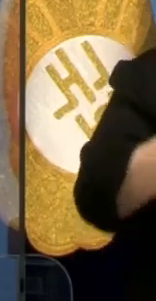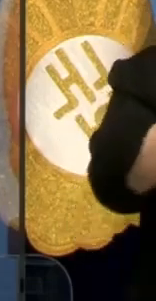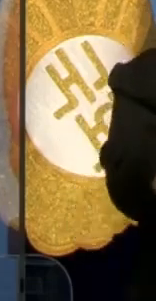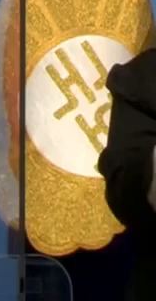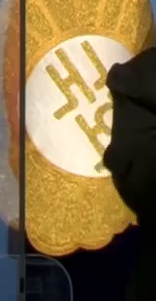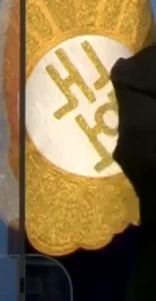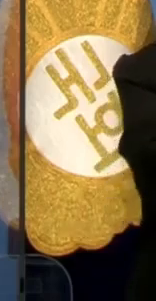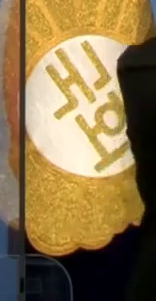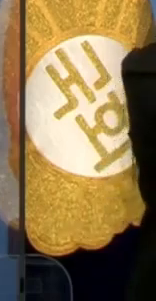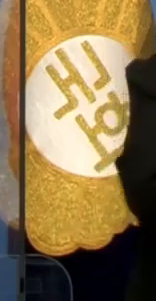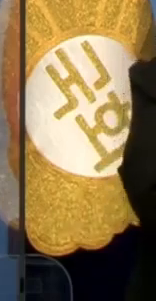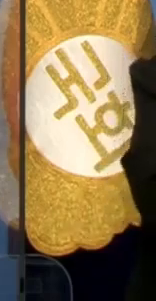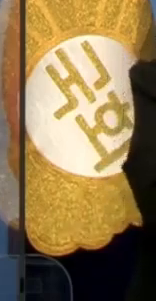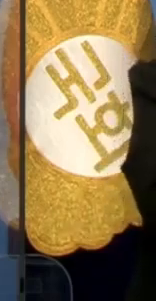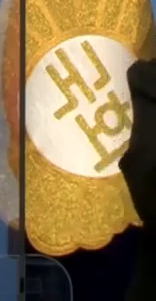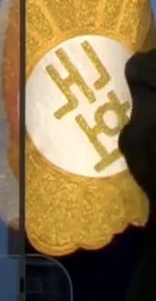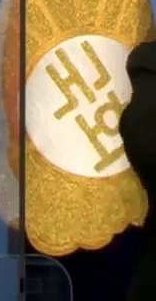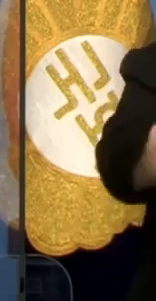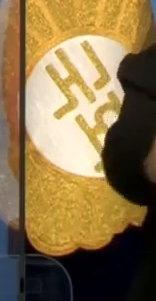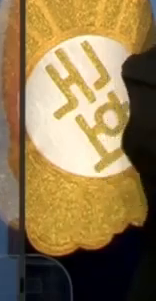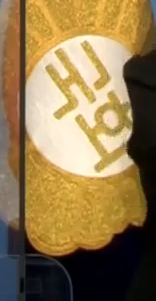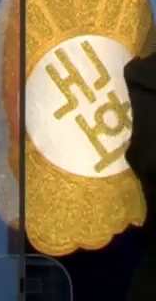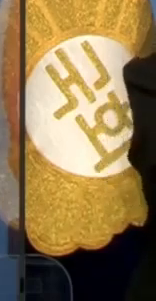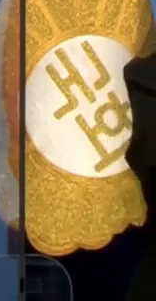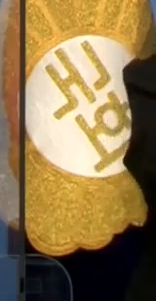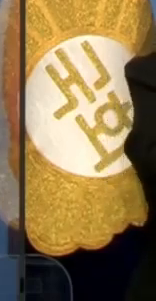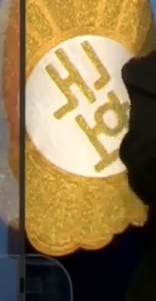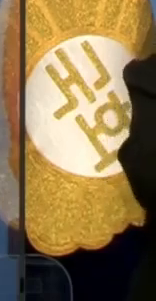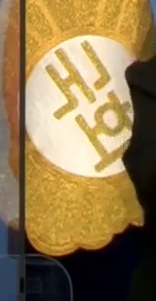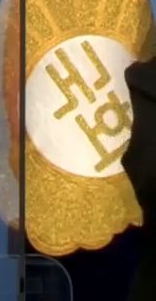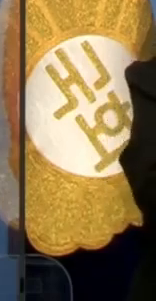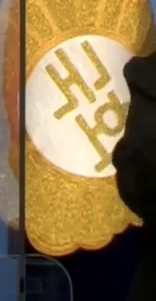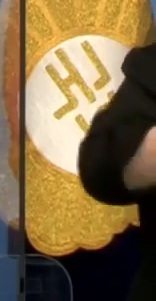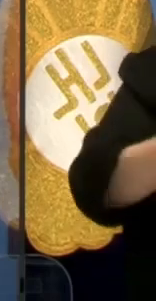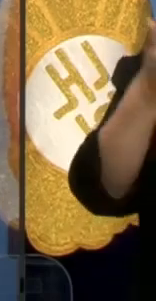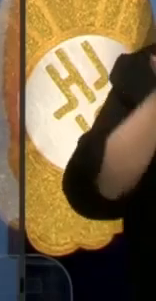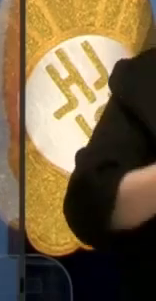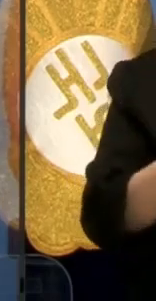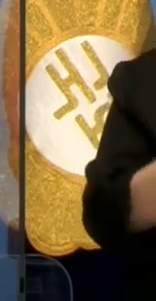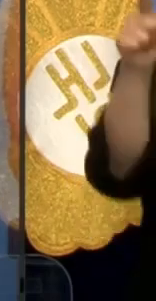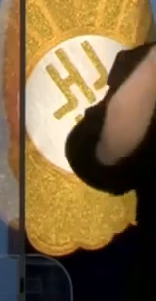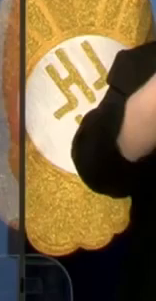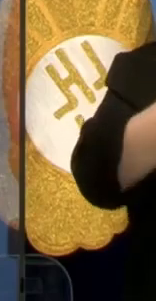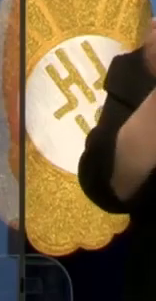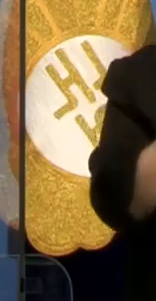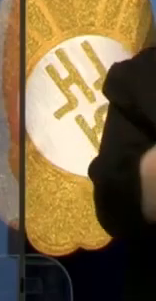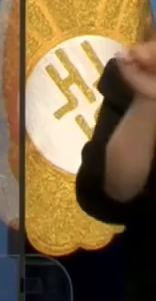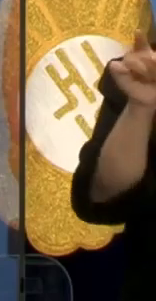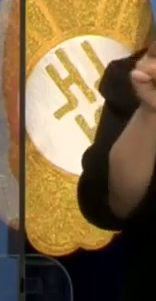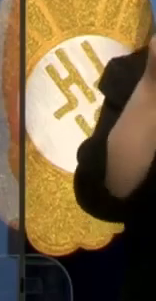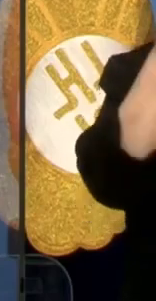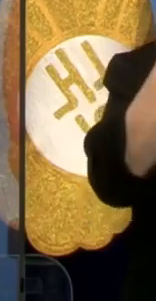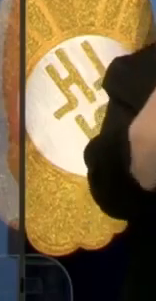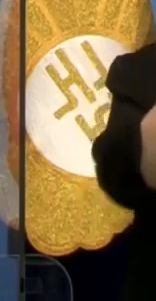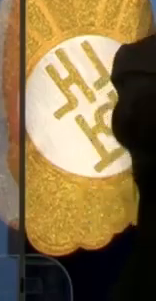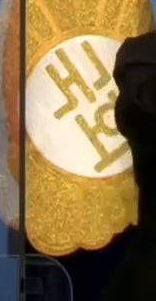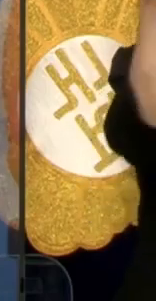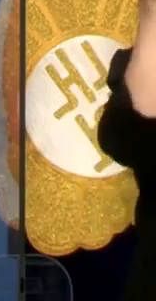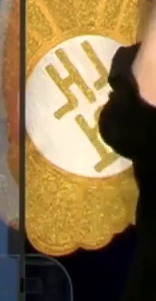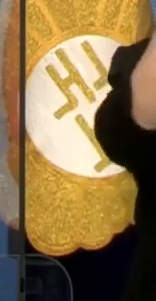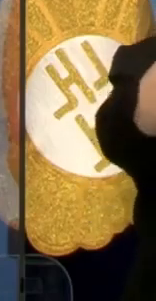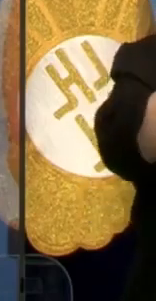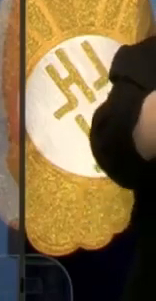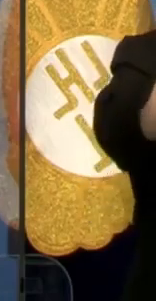친일파의 후손이 있을 뿐입니다. 그리고 그 후손은 주로 민주당 쪽에 있다는 사실이 이미 노무현 정부 시절 온 천지에